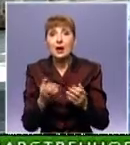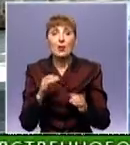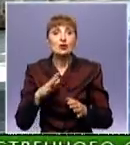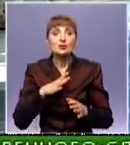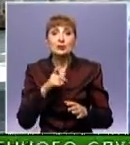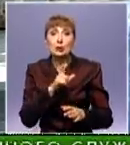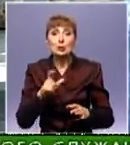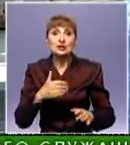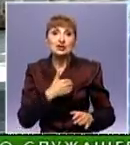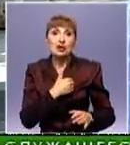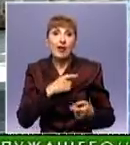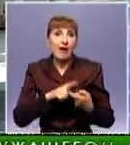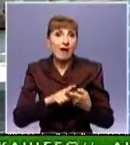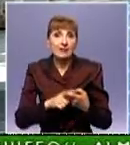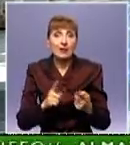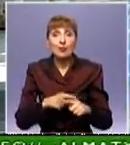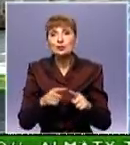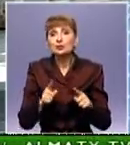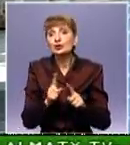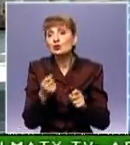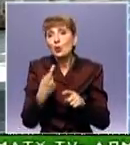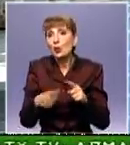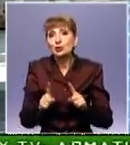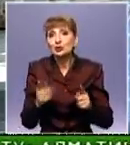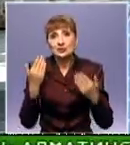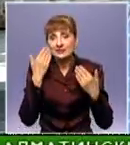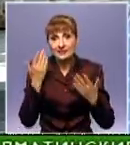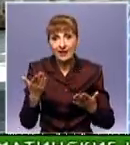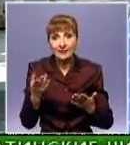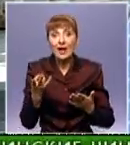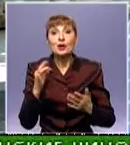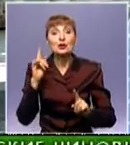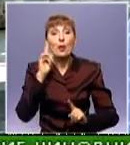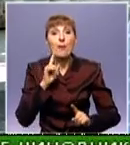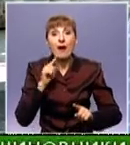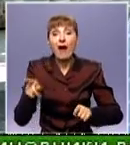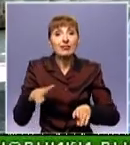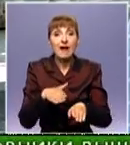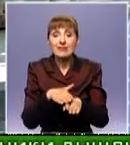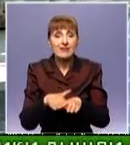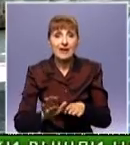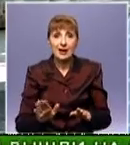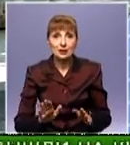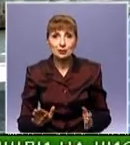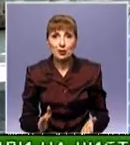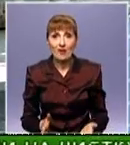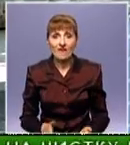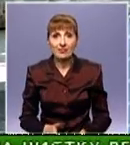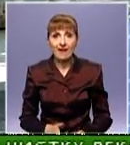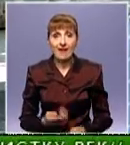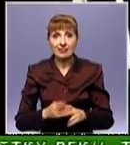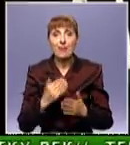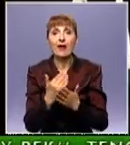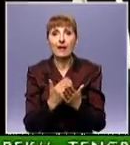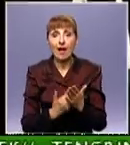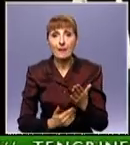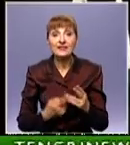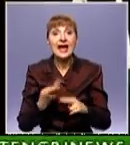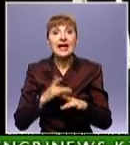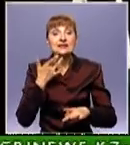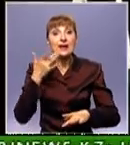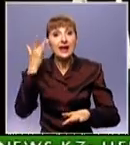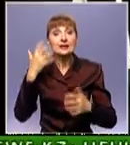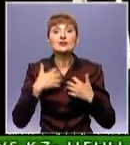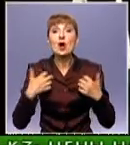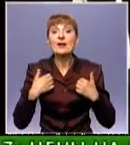от желания людей, может быть, еще чего-то и так далее. Но пока она не реализована, эта программа. Этим летом